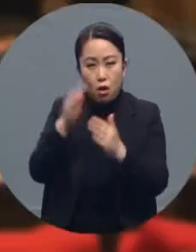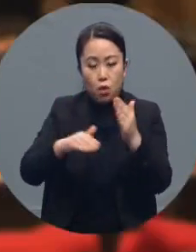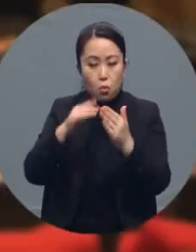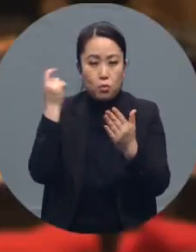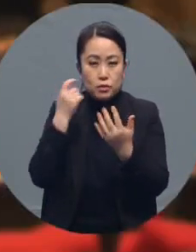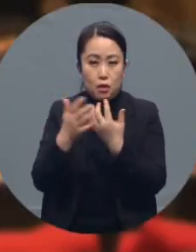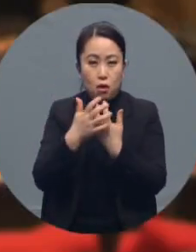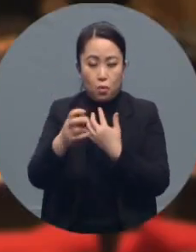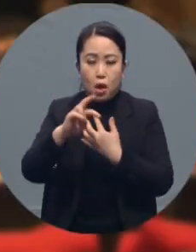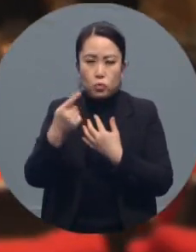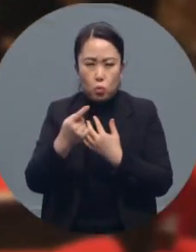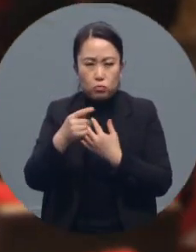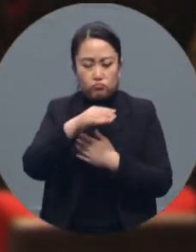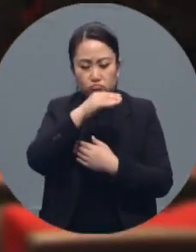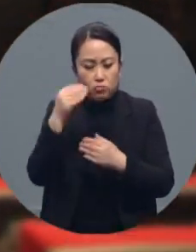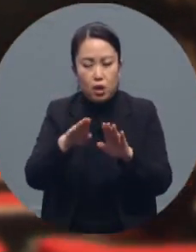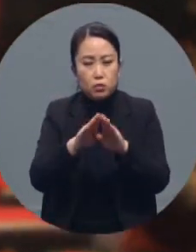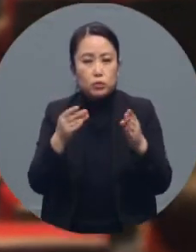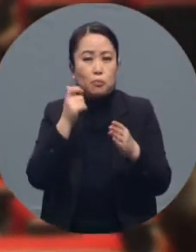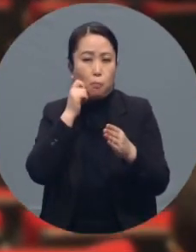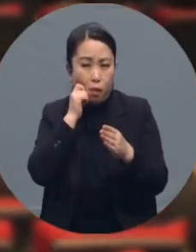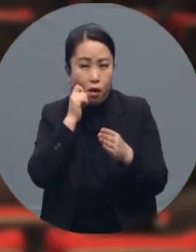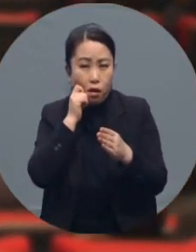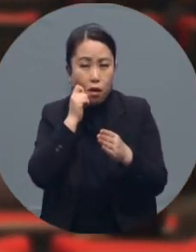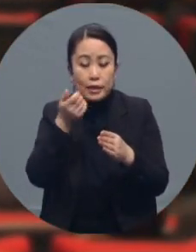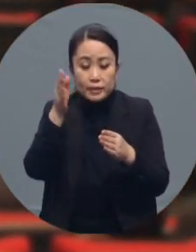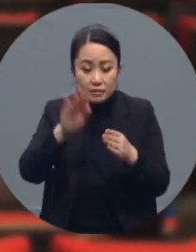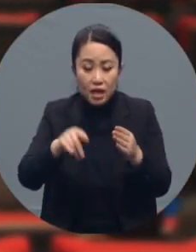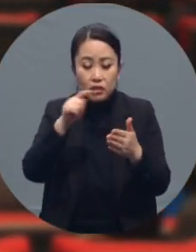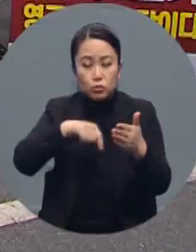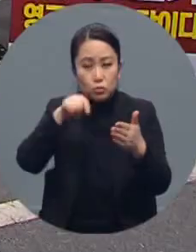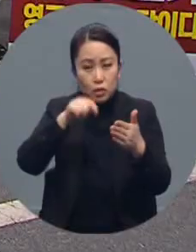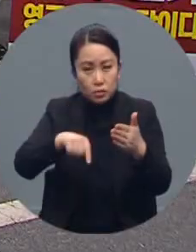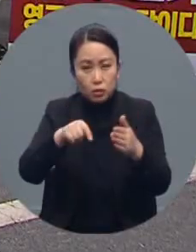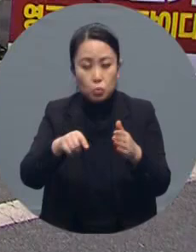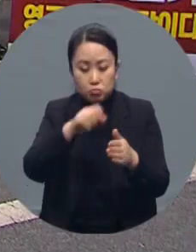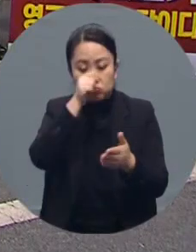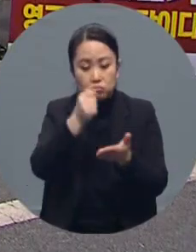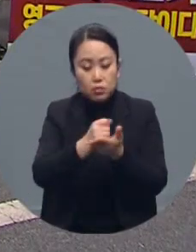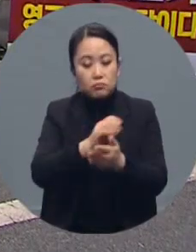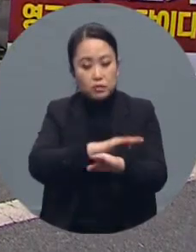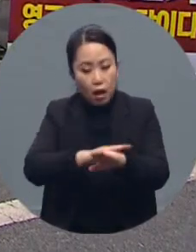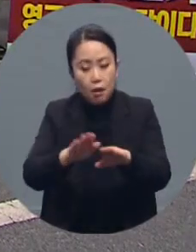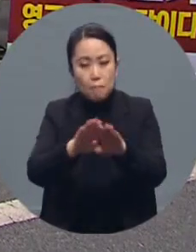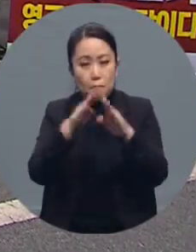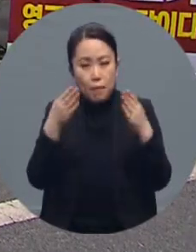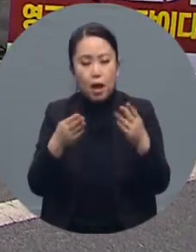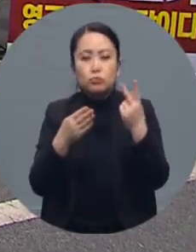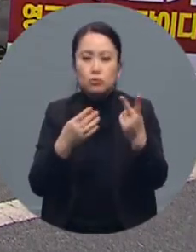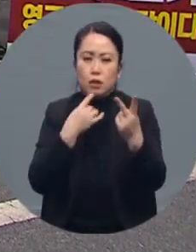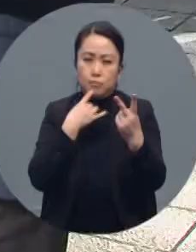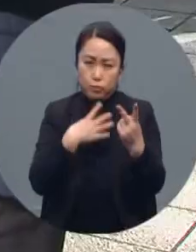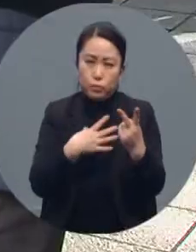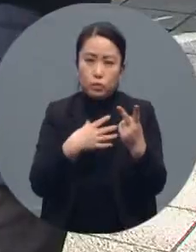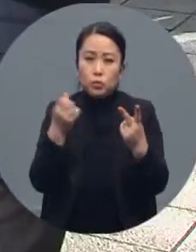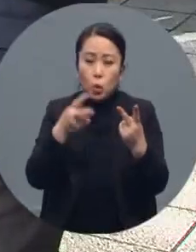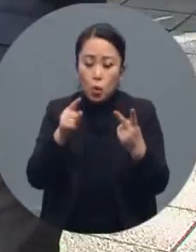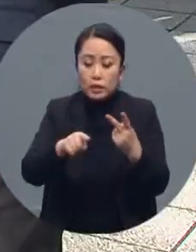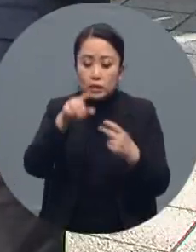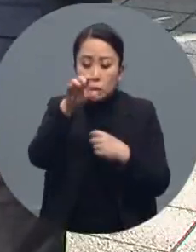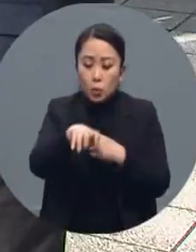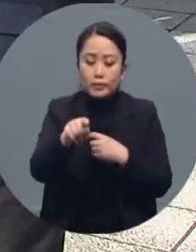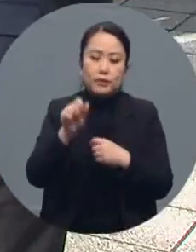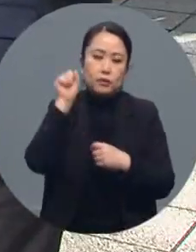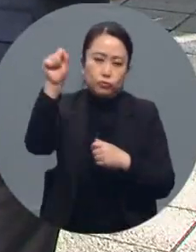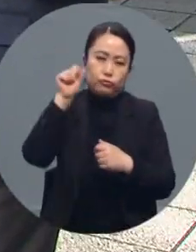그나마 정상적으로 열린 행사는 단 두 차례뿐 현장에서는 연일 한국수력 원자력을 규탄하는 시위가